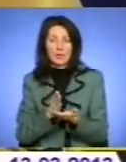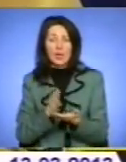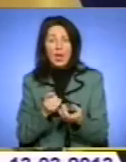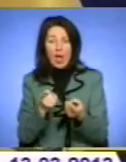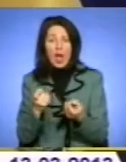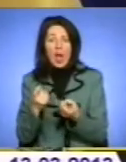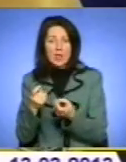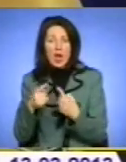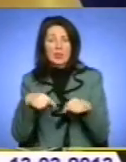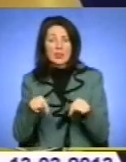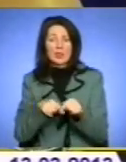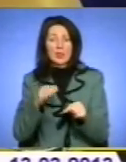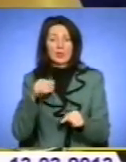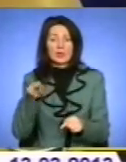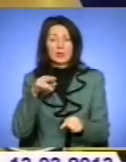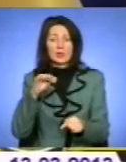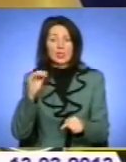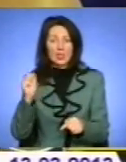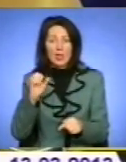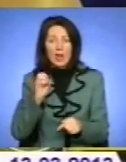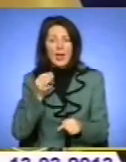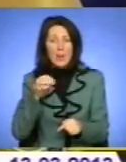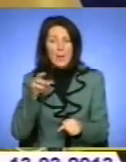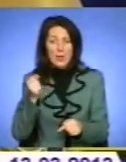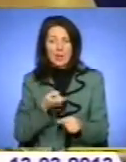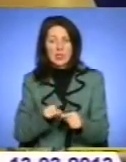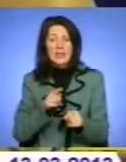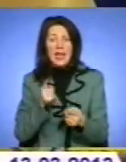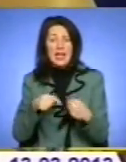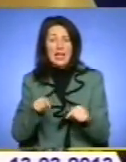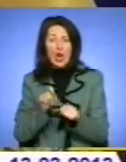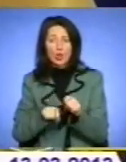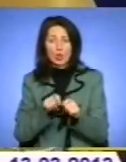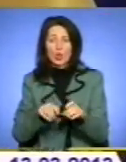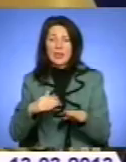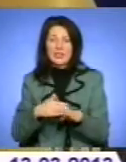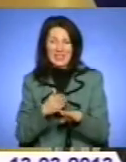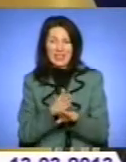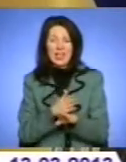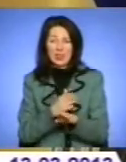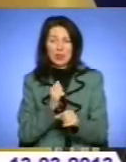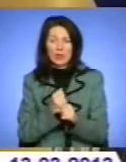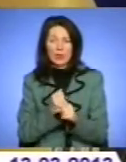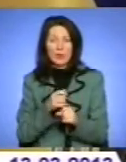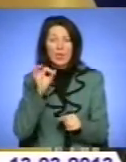система контроля за качеством изготавливаемых лекарств. За вот эти 3 года